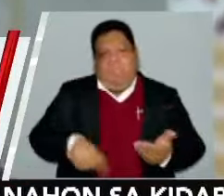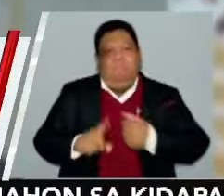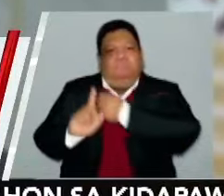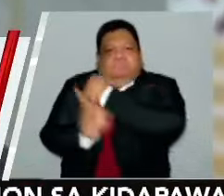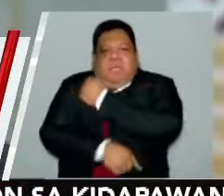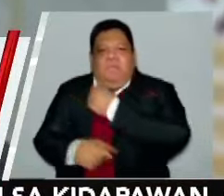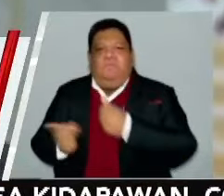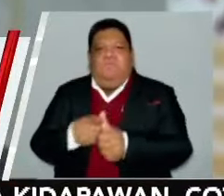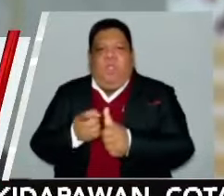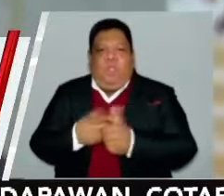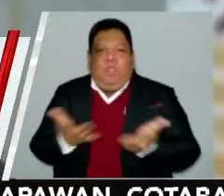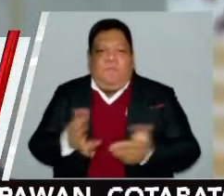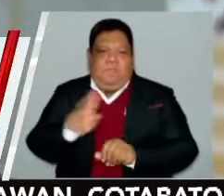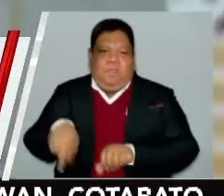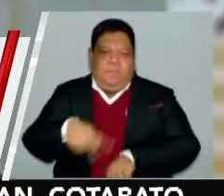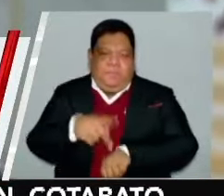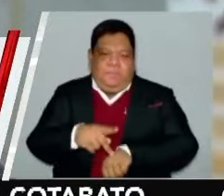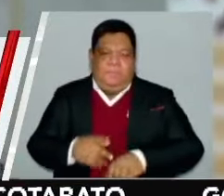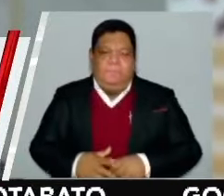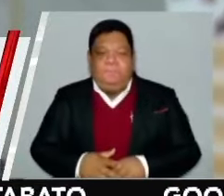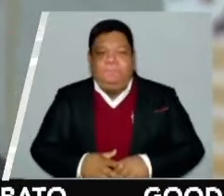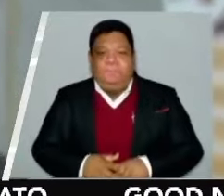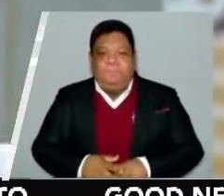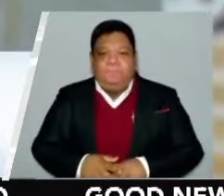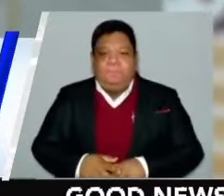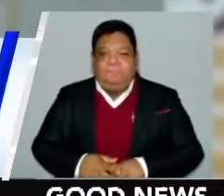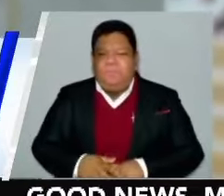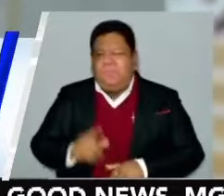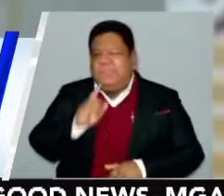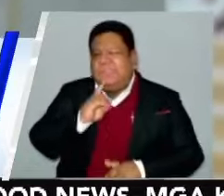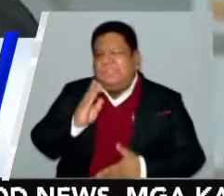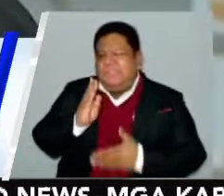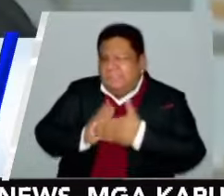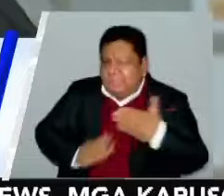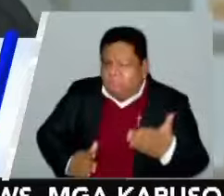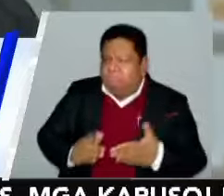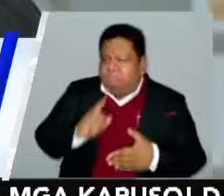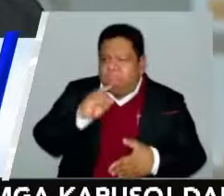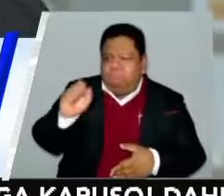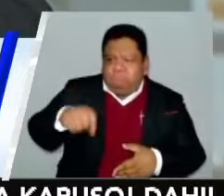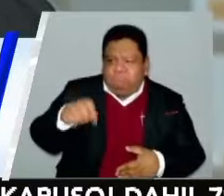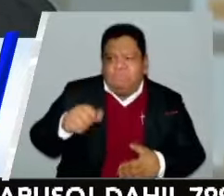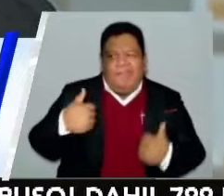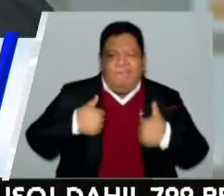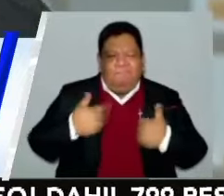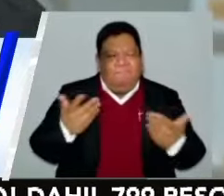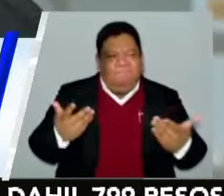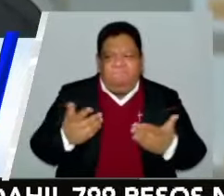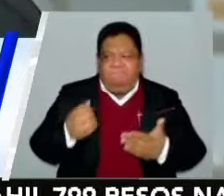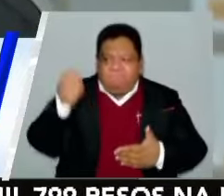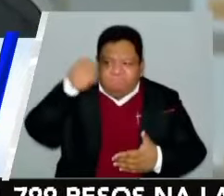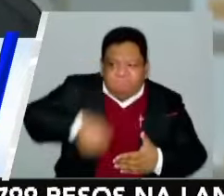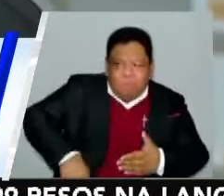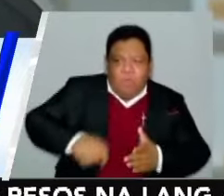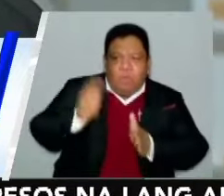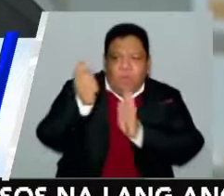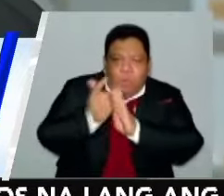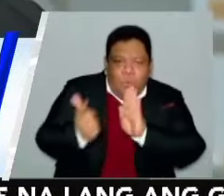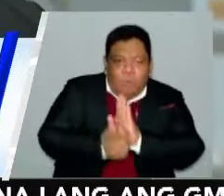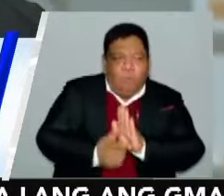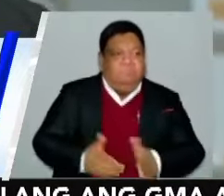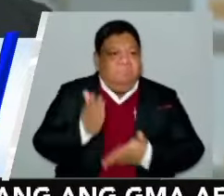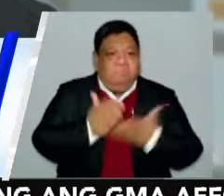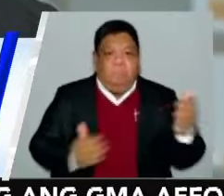ano? And others are violating yung immigration laws natin. Yung iba kasi wala na talagang passports. And